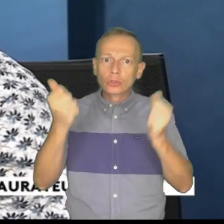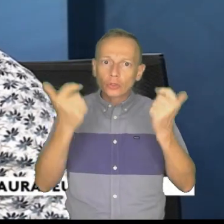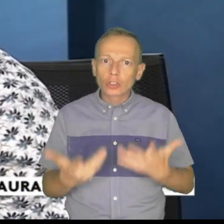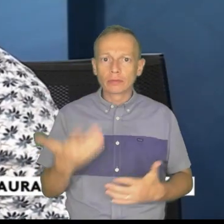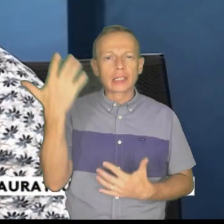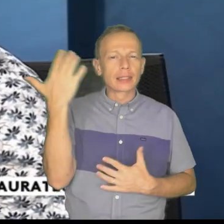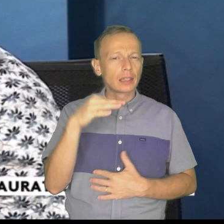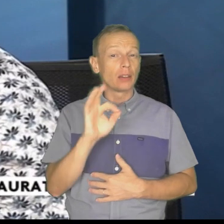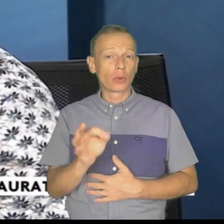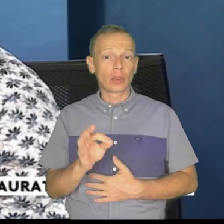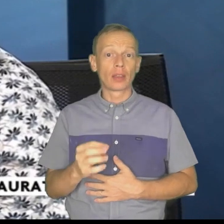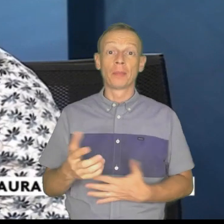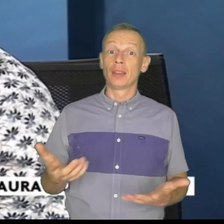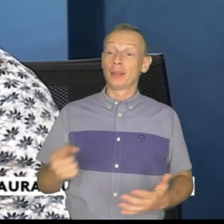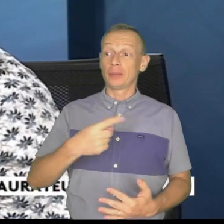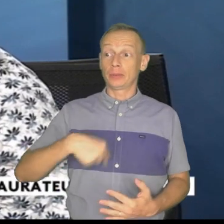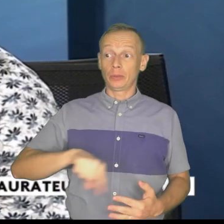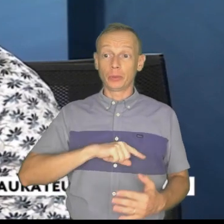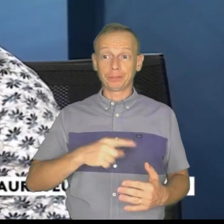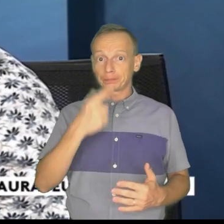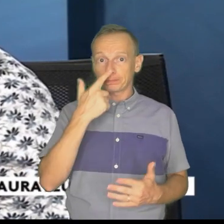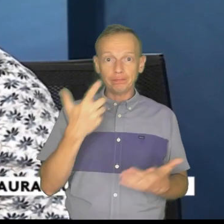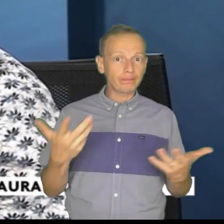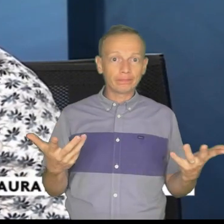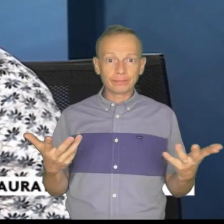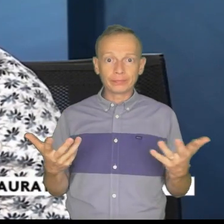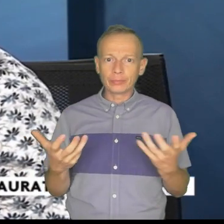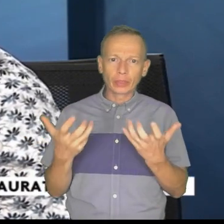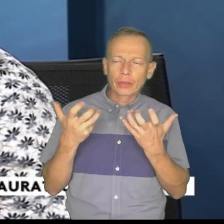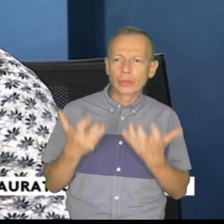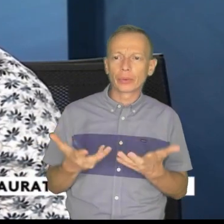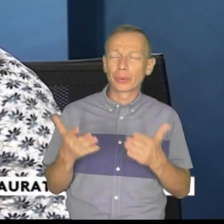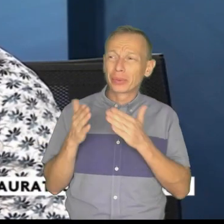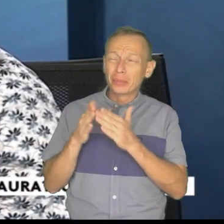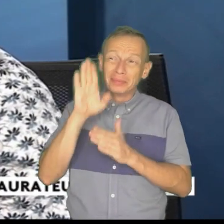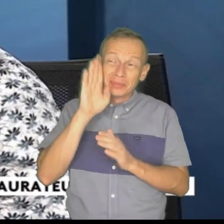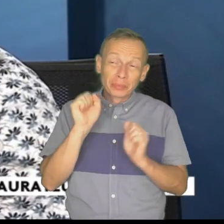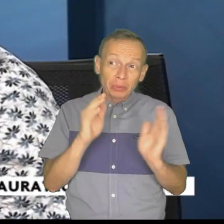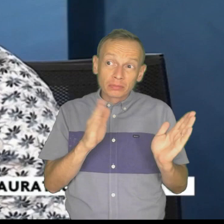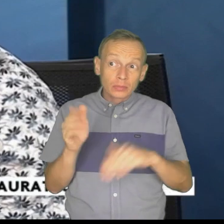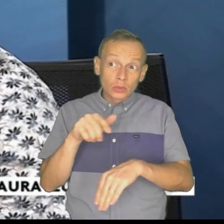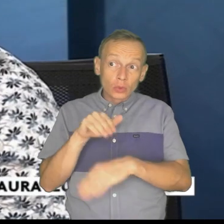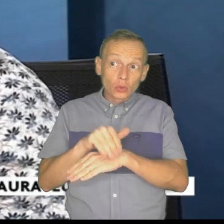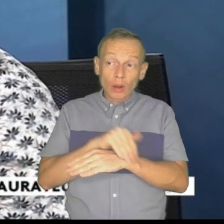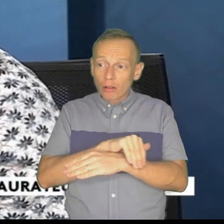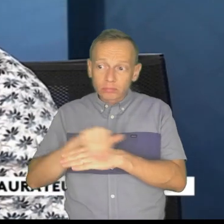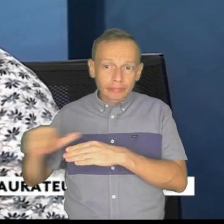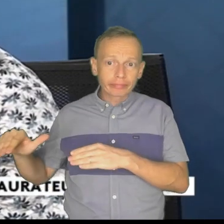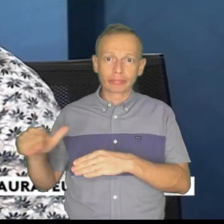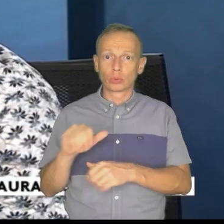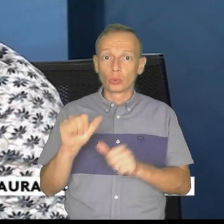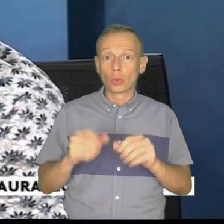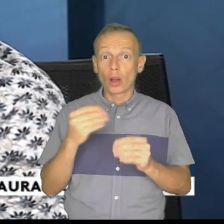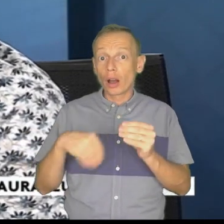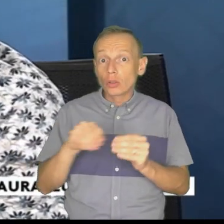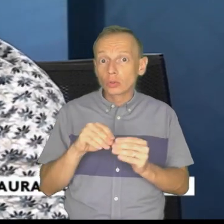obtenus. Et nous, justement, dans ce cadre-là, on a simplement demandé 1 heure de plus tous les soirs de la semaine,